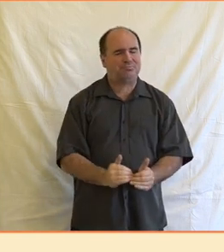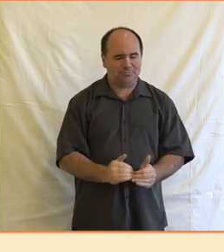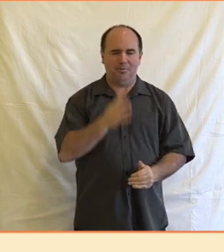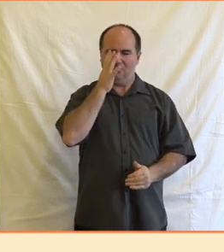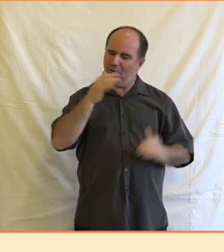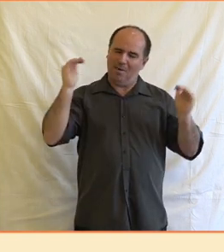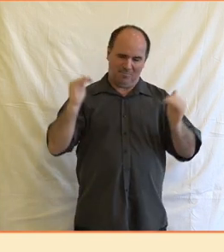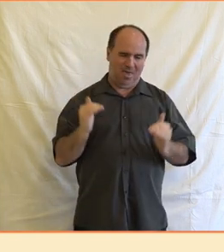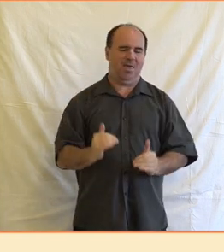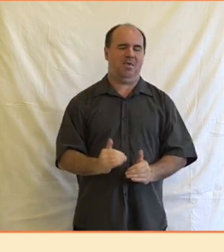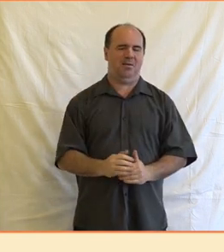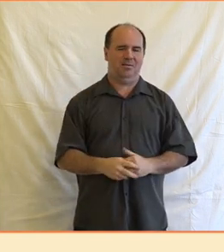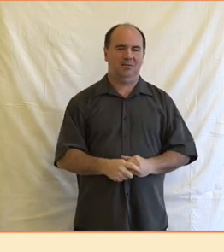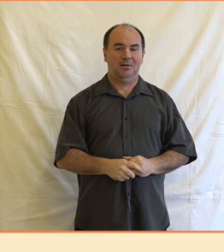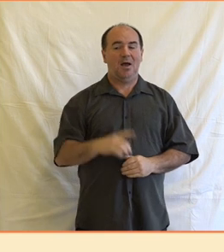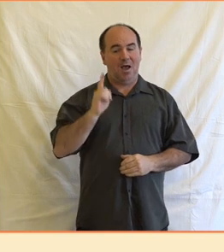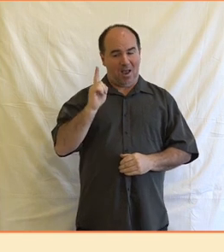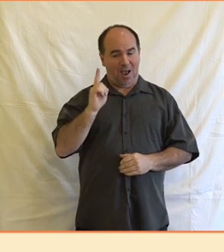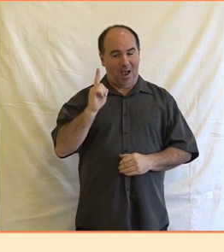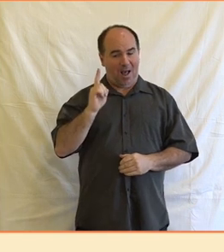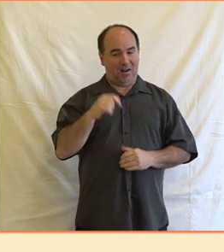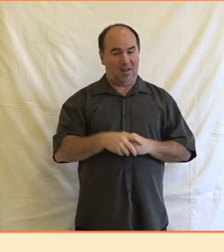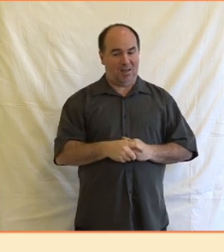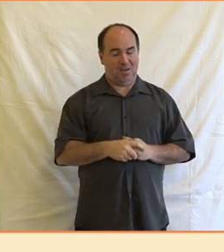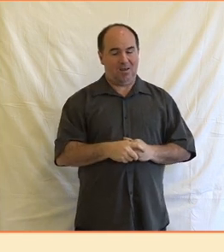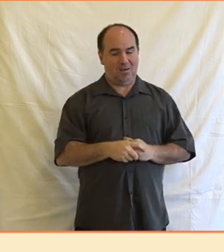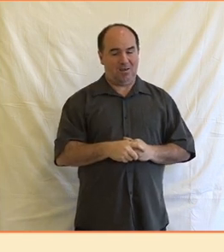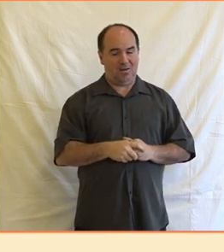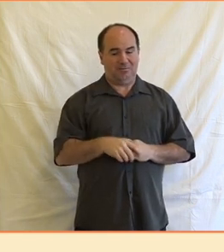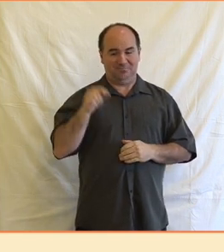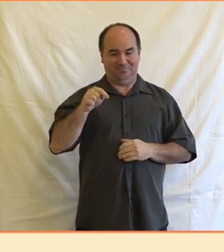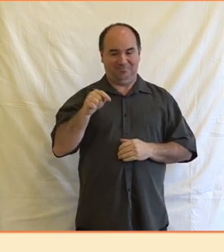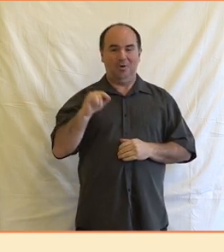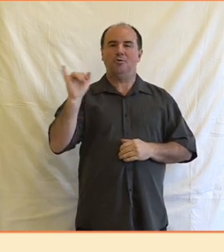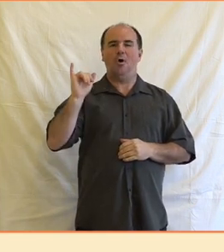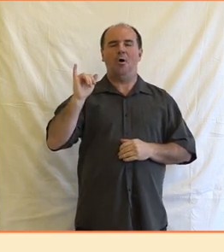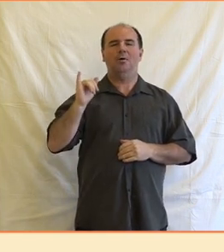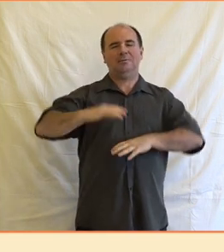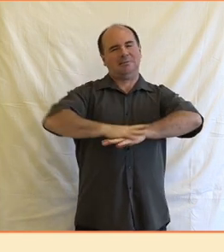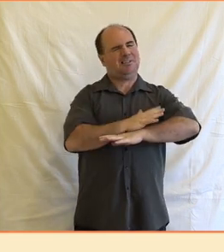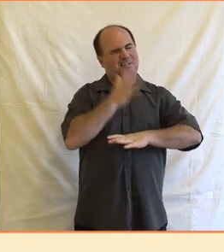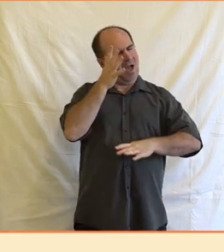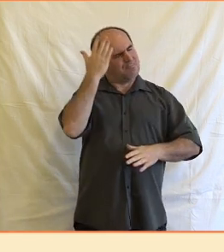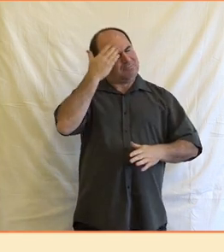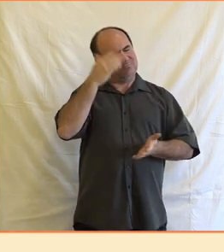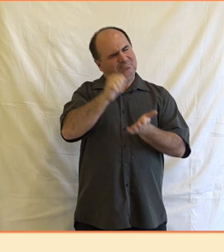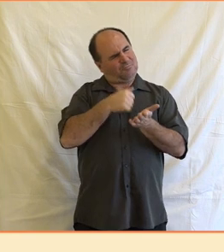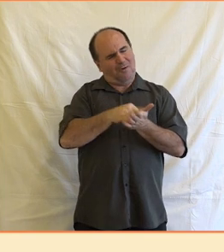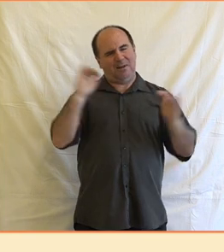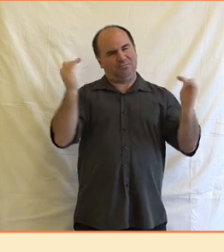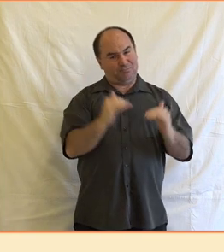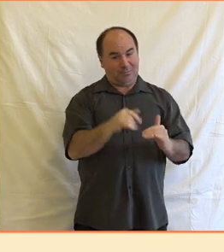především v tištěných médiích, ale nepřipouští si tato skupina, že by ubývaly i pozice